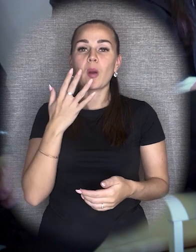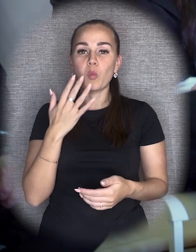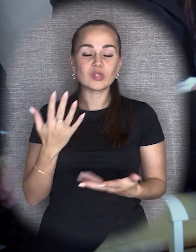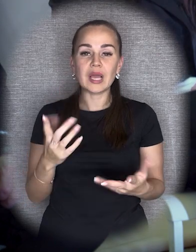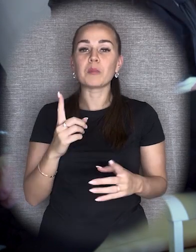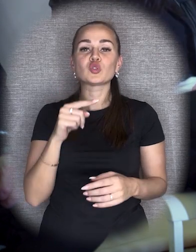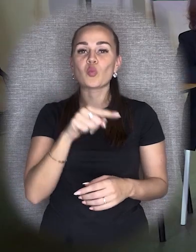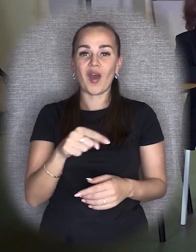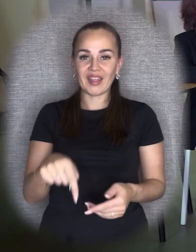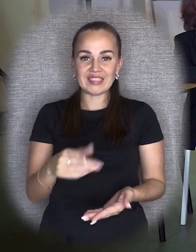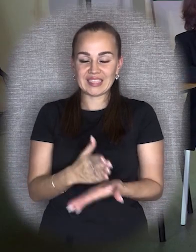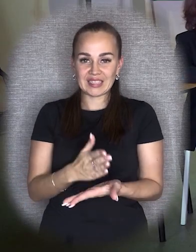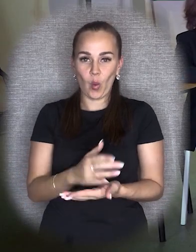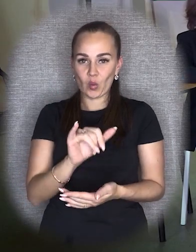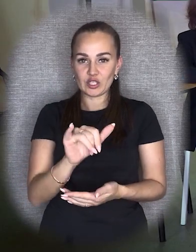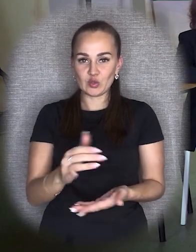оказалась?